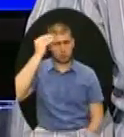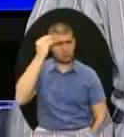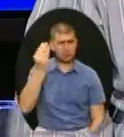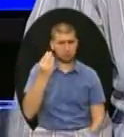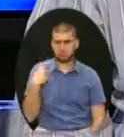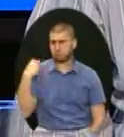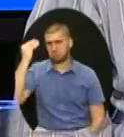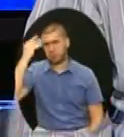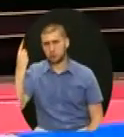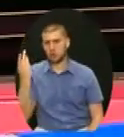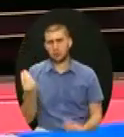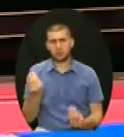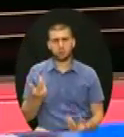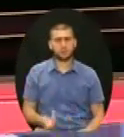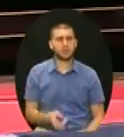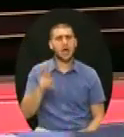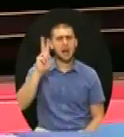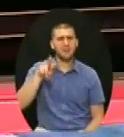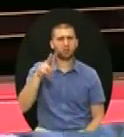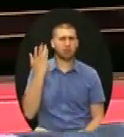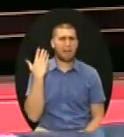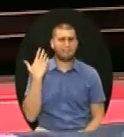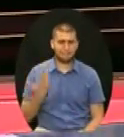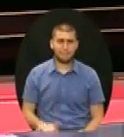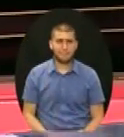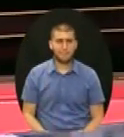לא זוכר. כן, היה דבר כזה, ב-2002 או משהו.